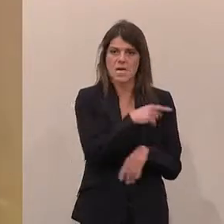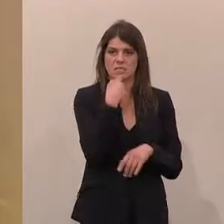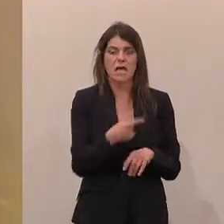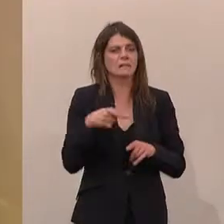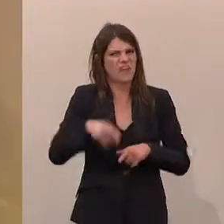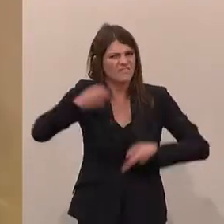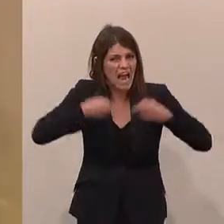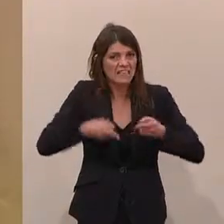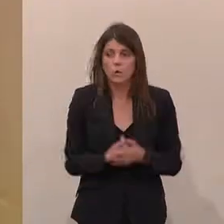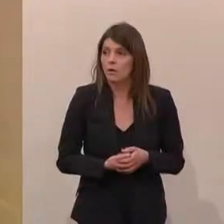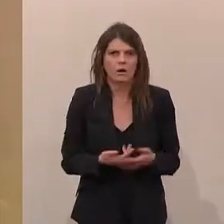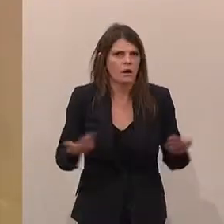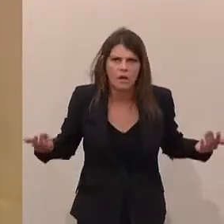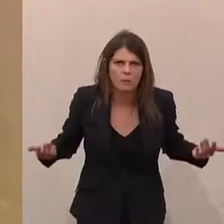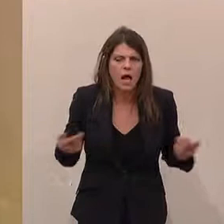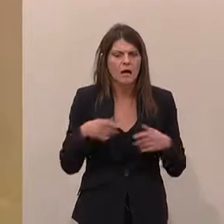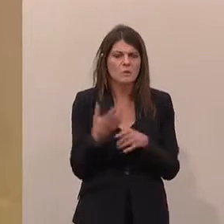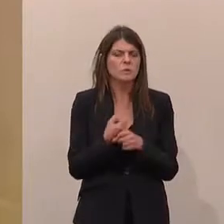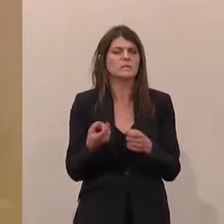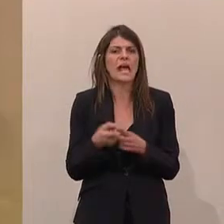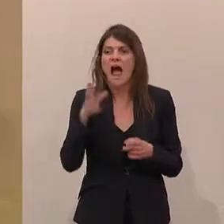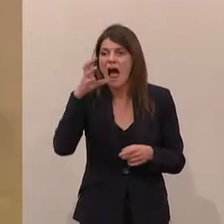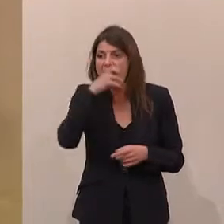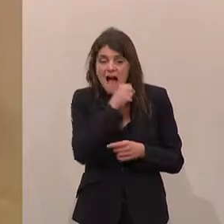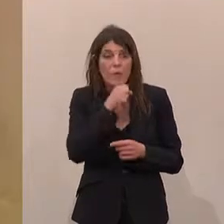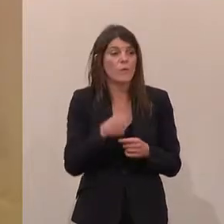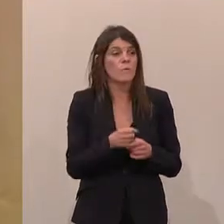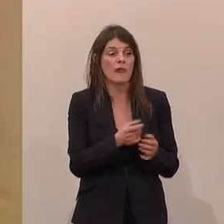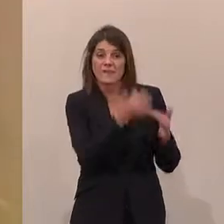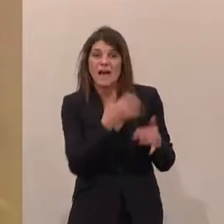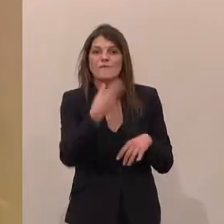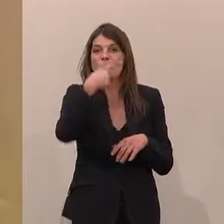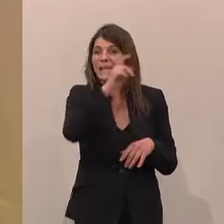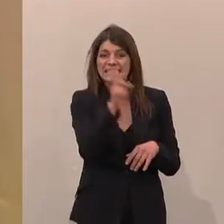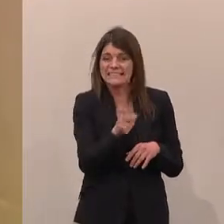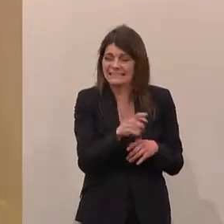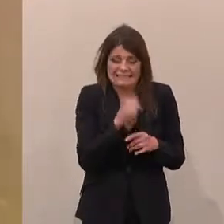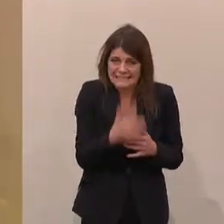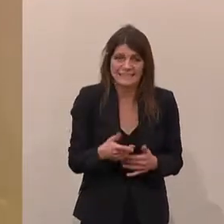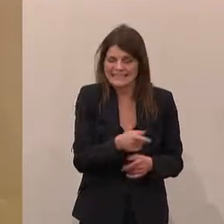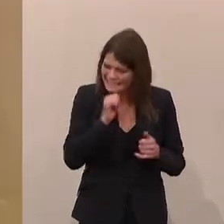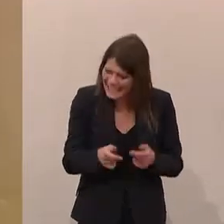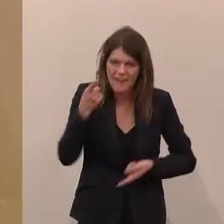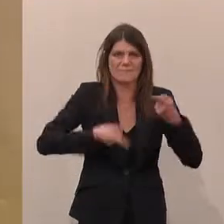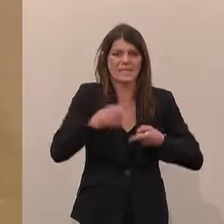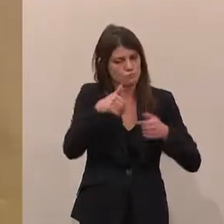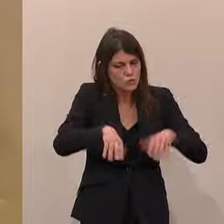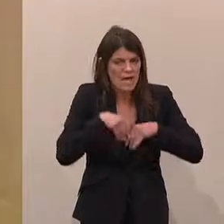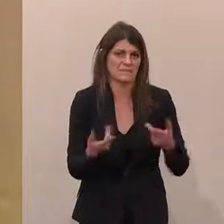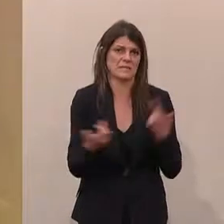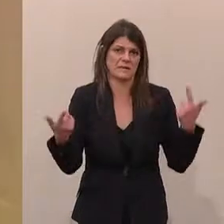Weisung gegeben. Ja, dann nützen auch die anonymen Quellen vom Pilz nicht. Es war keine Weisung. Auch das müssen Sie